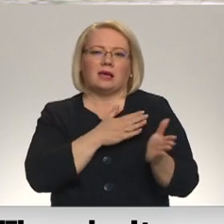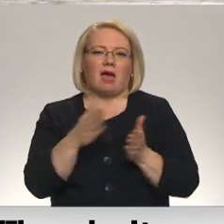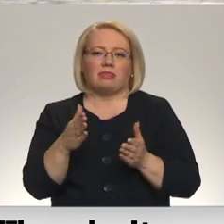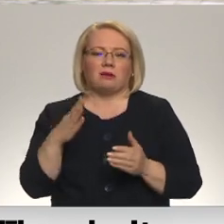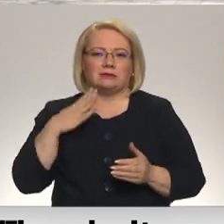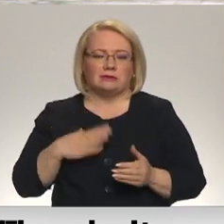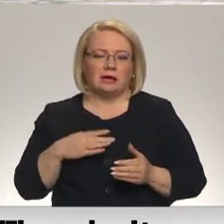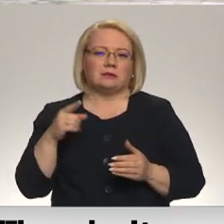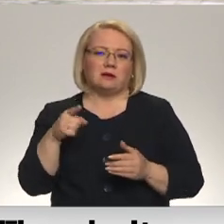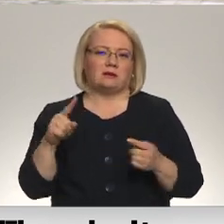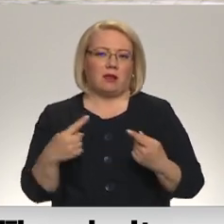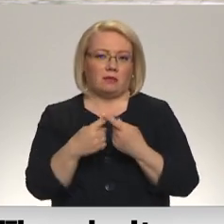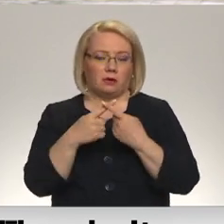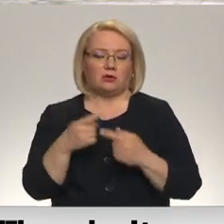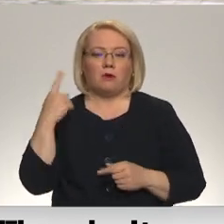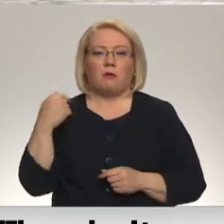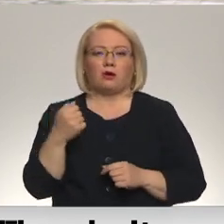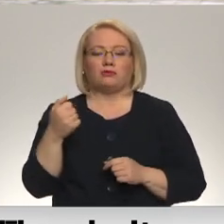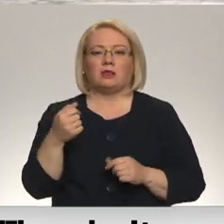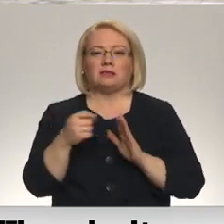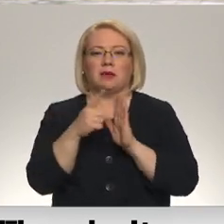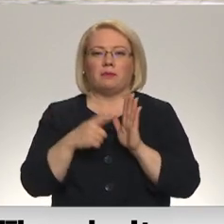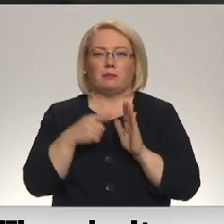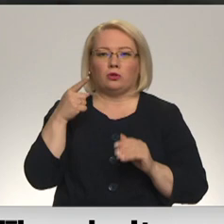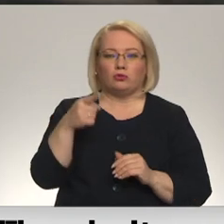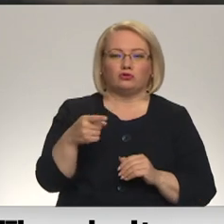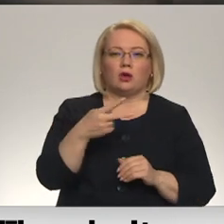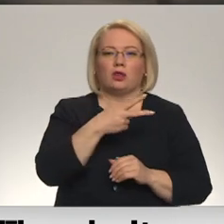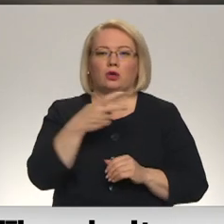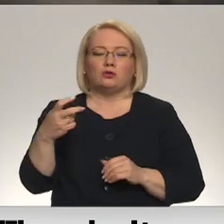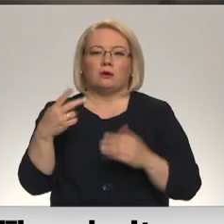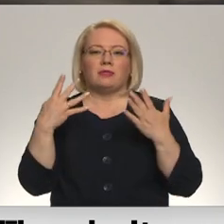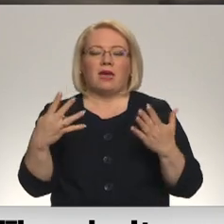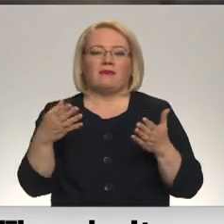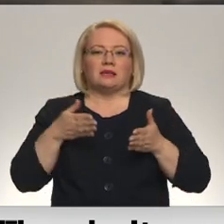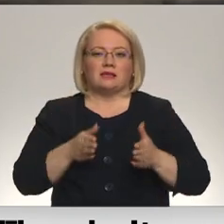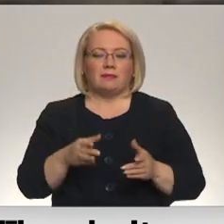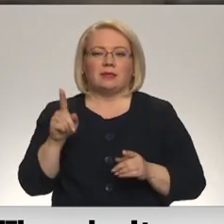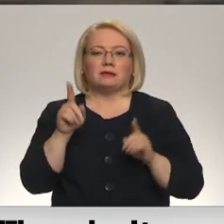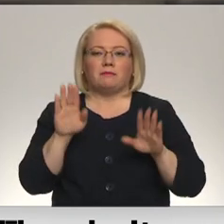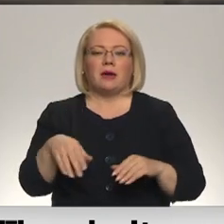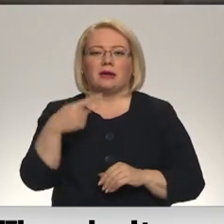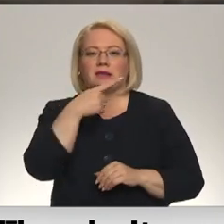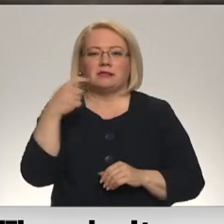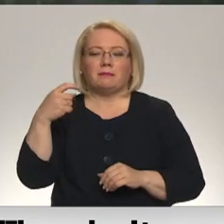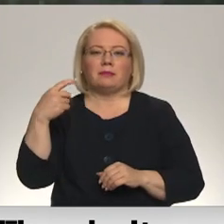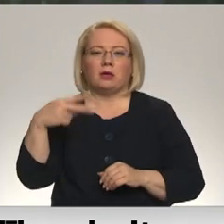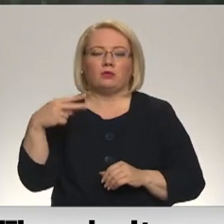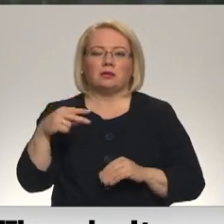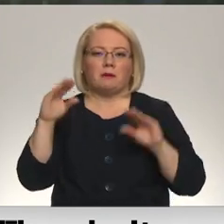humāni. Pērn valstī notikušas 17209 dzemdības, kas ir par 120 mazāk